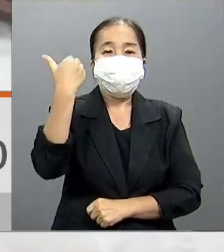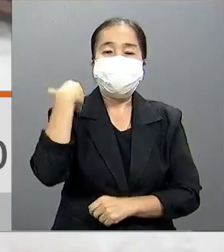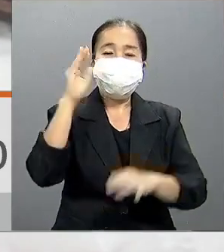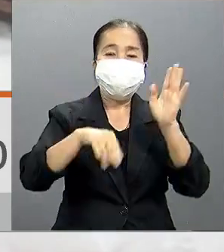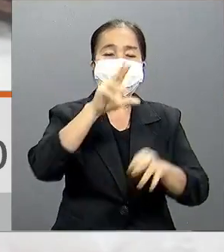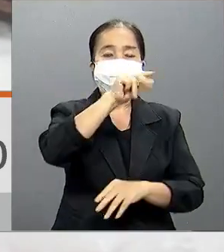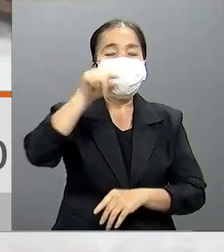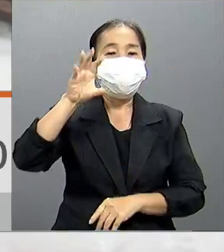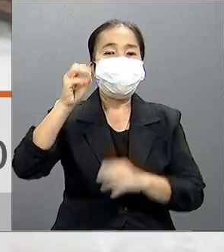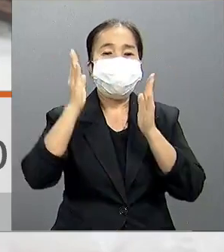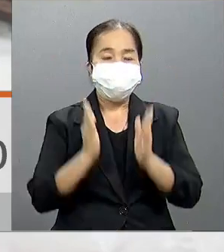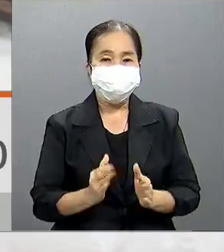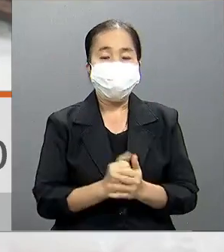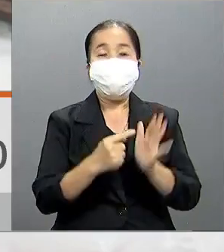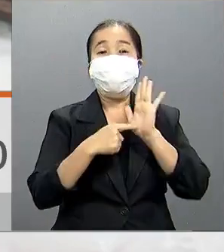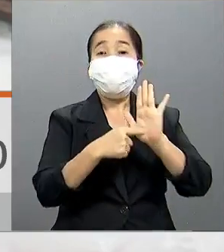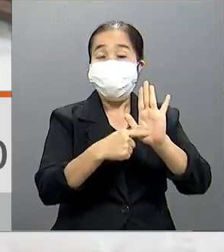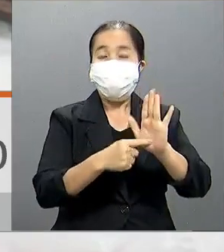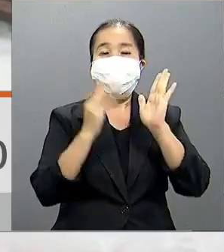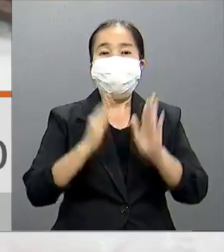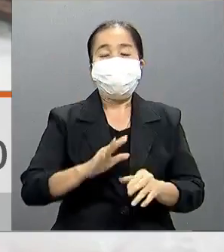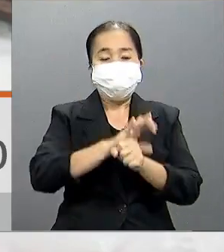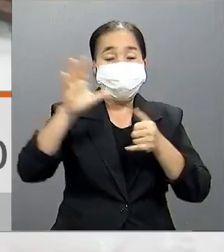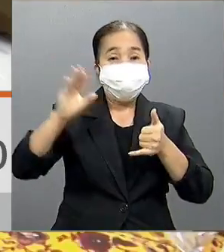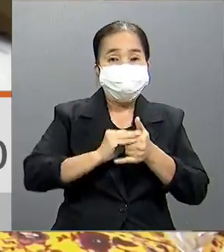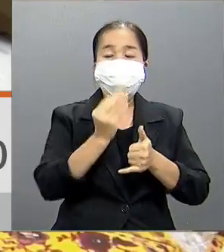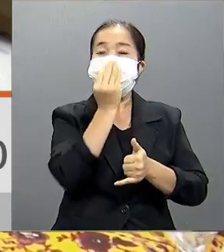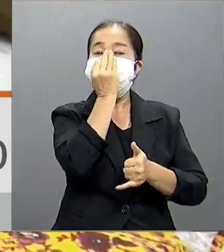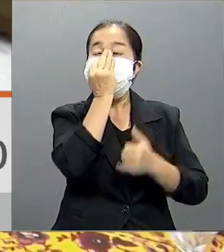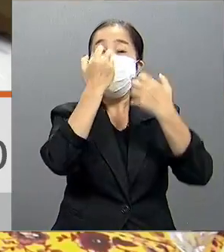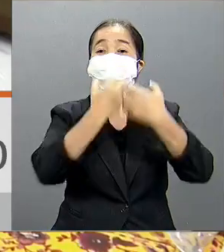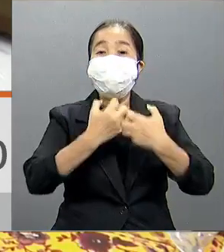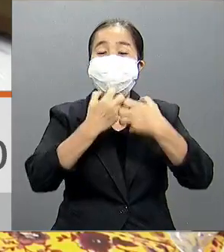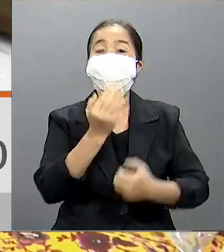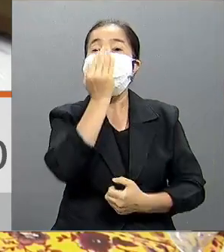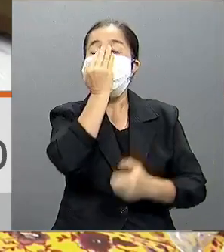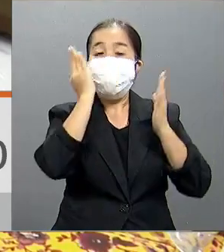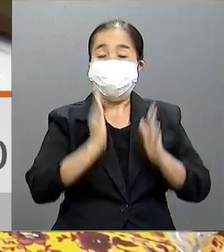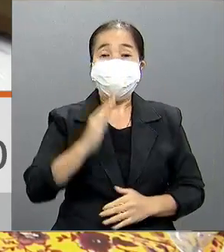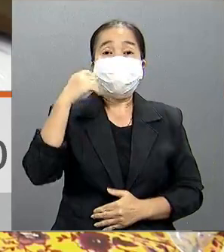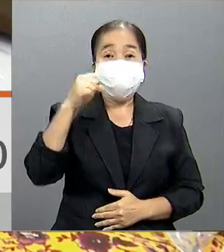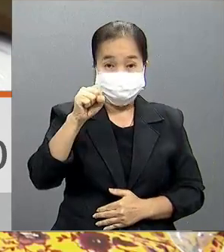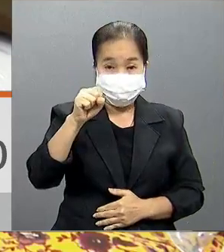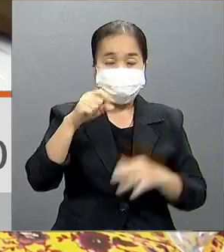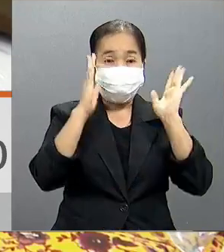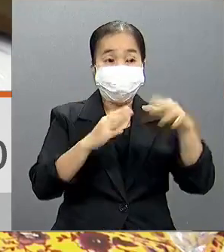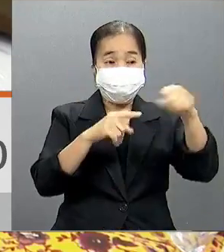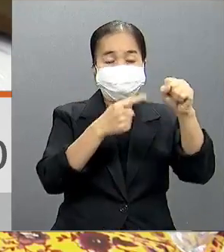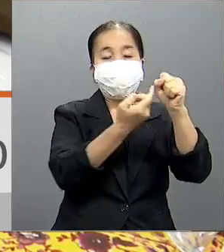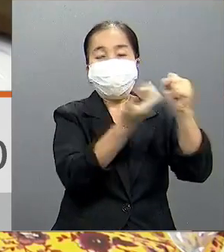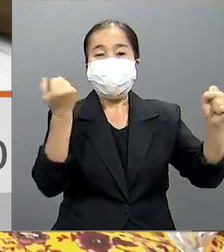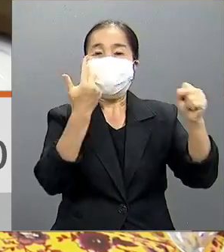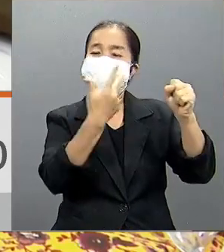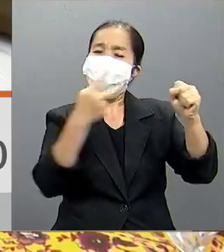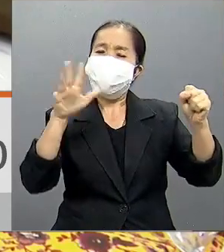ครับยกตัวอย่างผู้ป่วยที่ใช้เครื่องช่วยหายใจ 10คนในจำนวนนี้จะเสียชีวิต 3ถึง 5คนจากตัวเลข